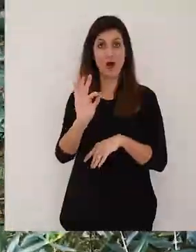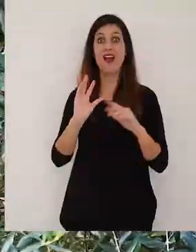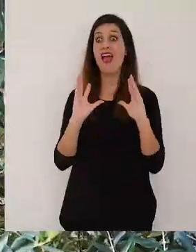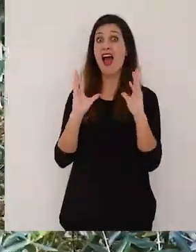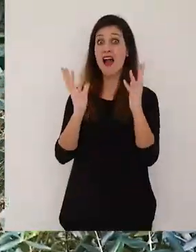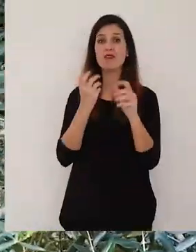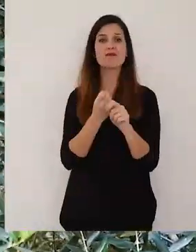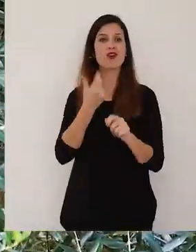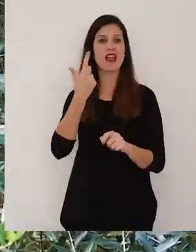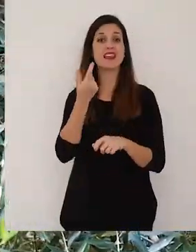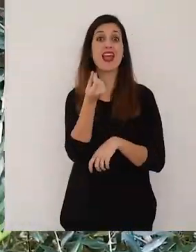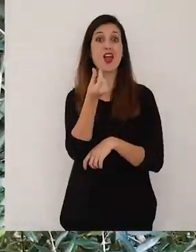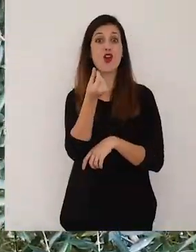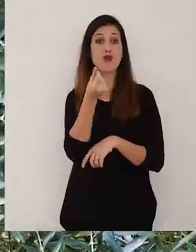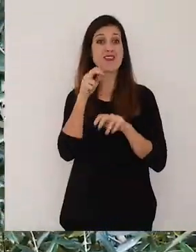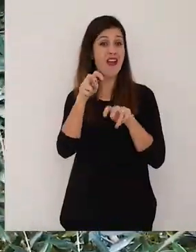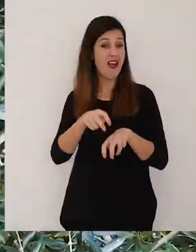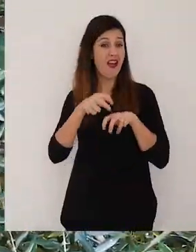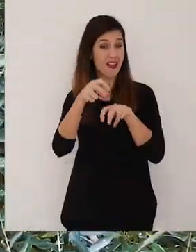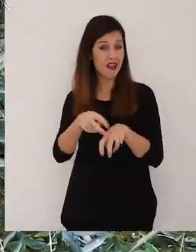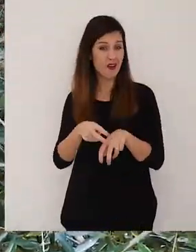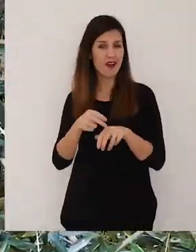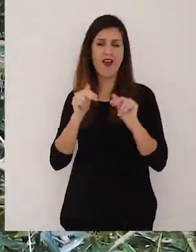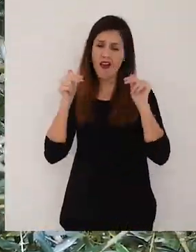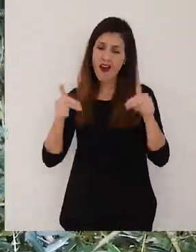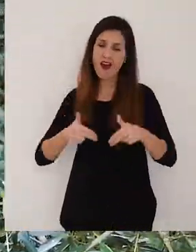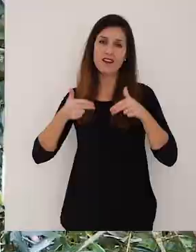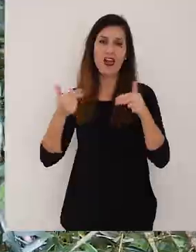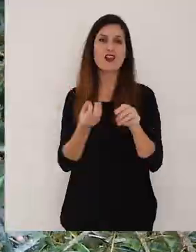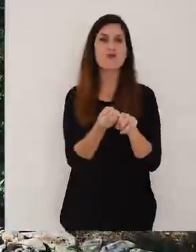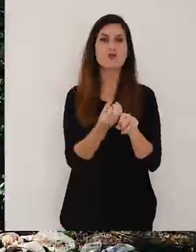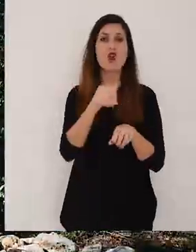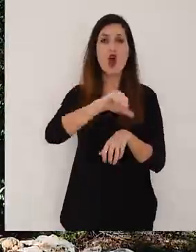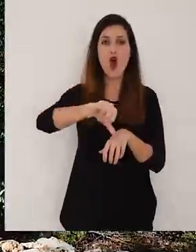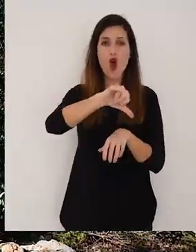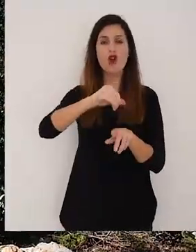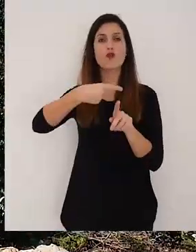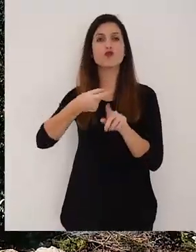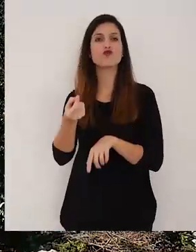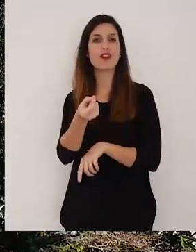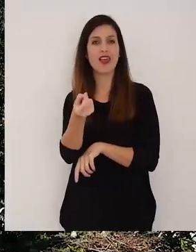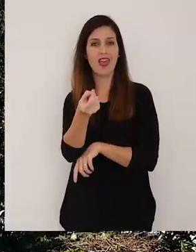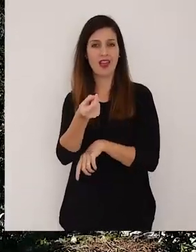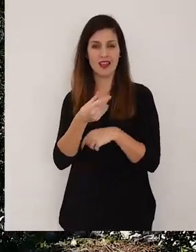dell'economia agricola, che da secoli si accentra nella produzione dell'olio e dei cereali.